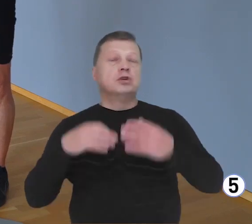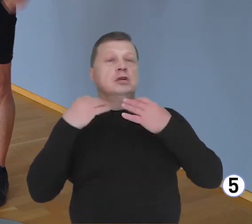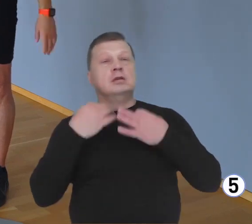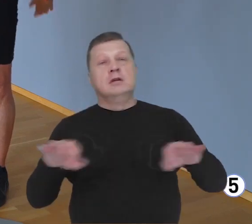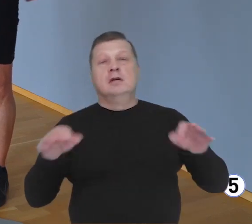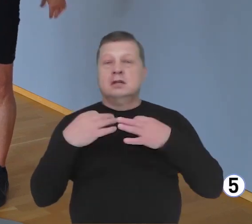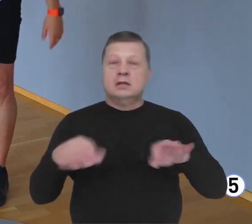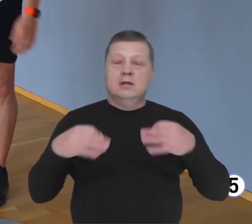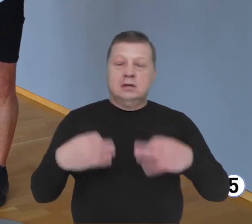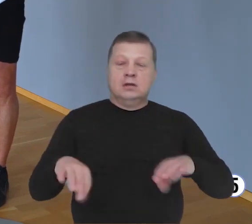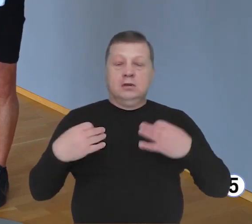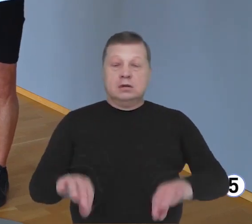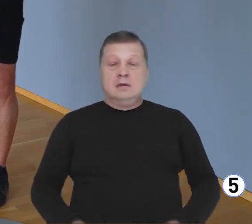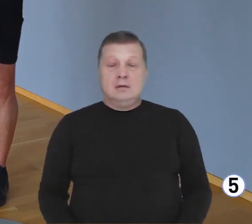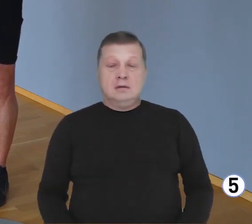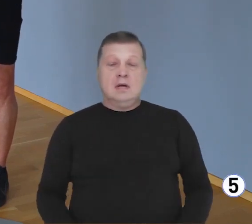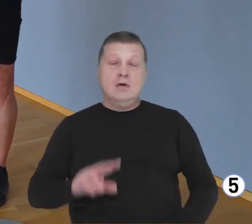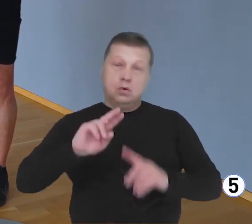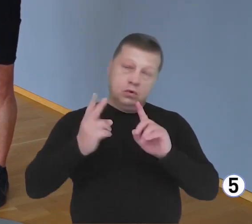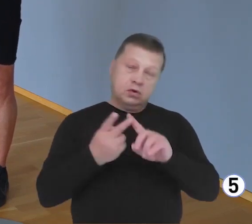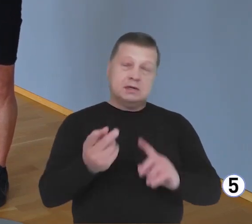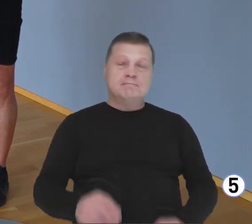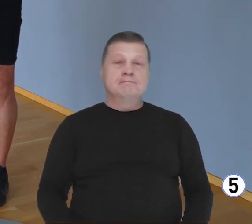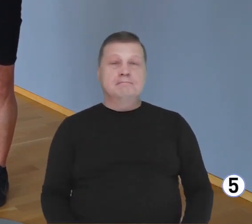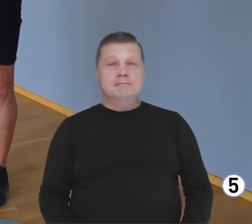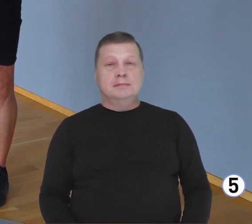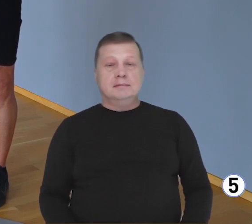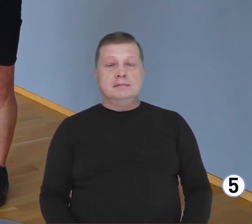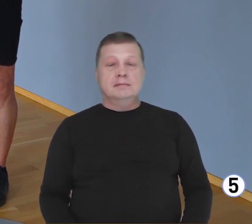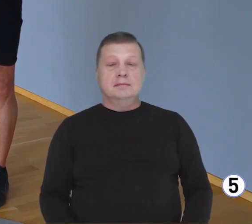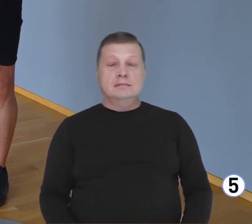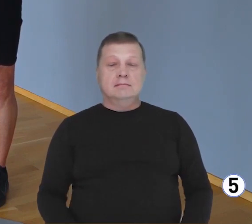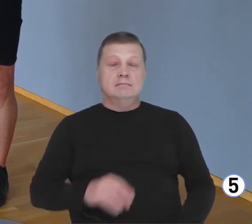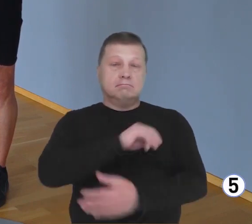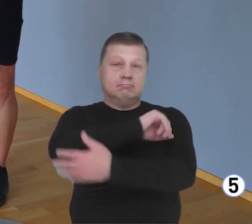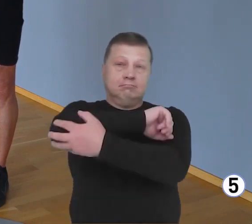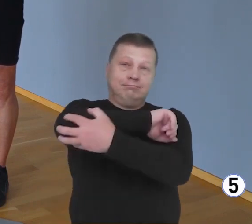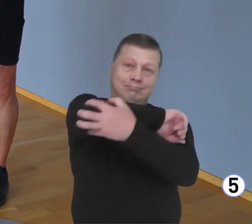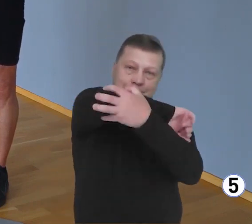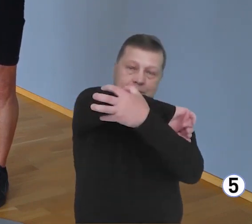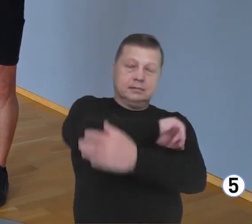Dobrze, rozluźnij. Przenieś. Druga ręka.